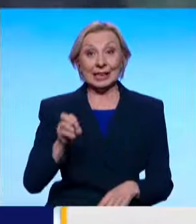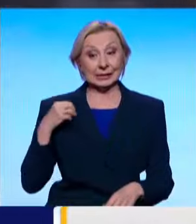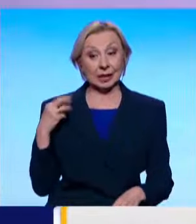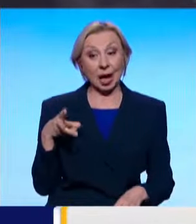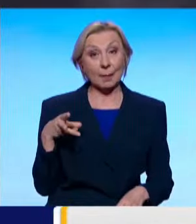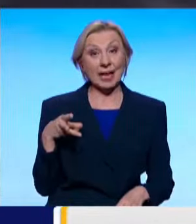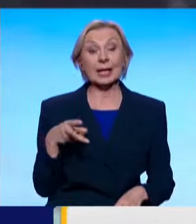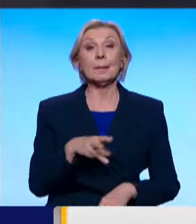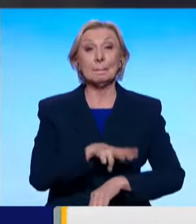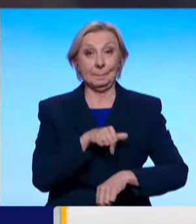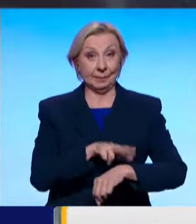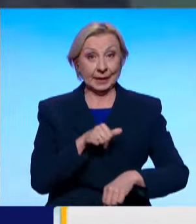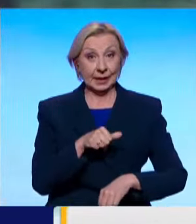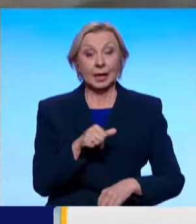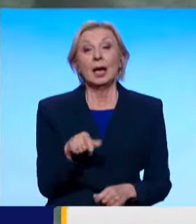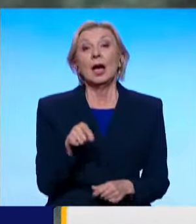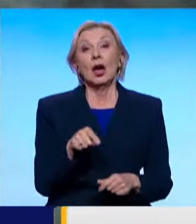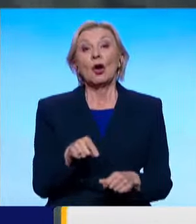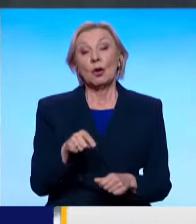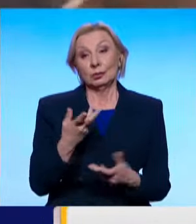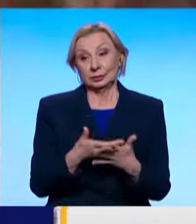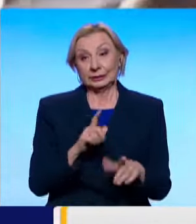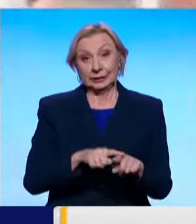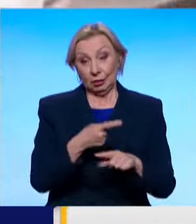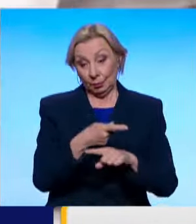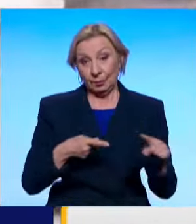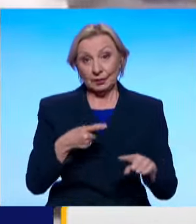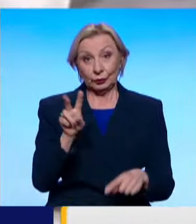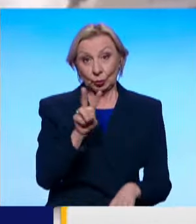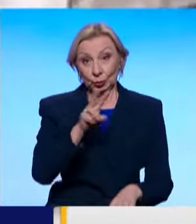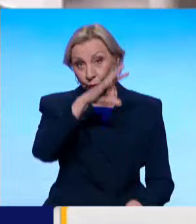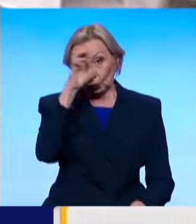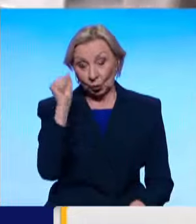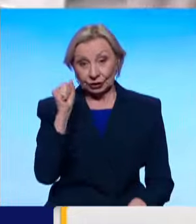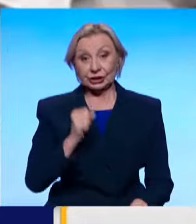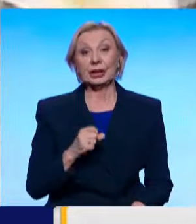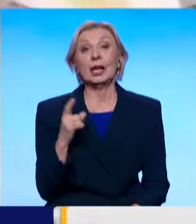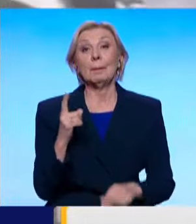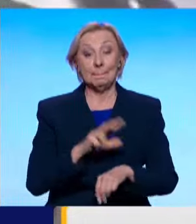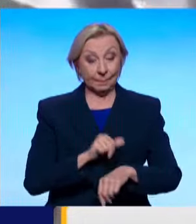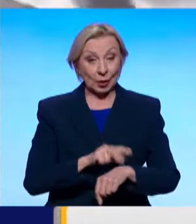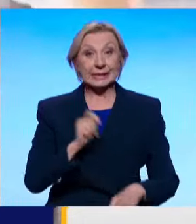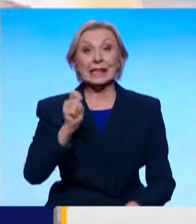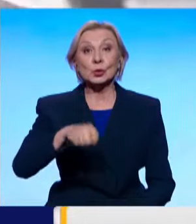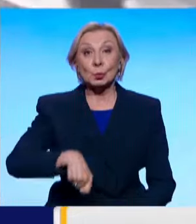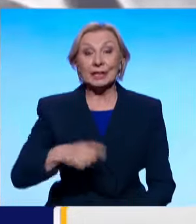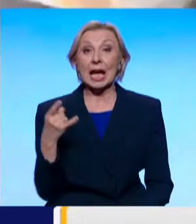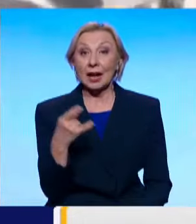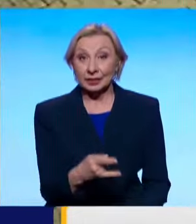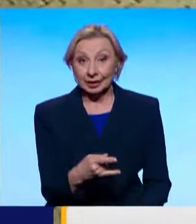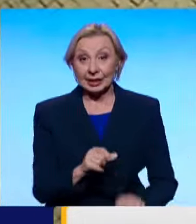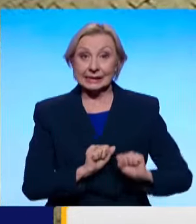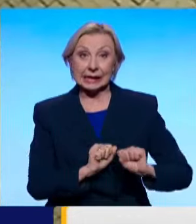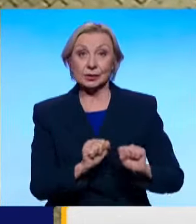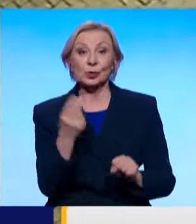капітана поліції Максима Шарапенівського. Комендантська година близько опів на другу ночі. Екіпаж патрульної поліції зупиняє автівку